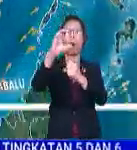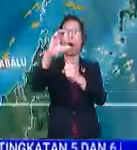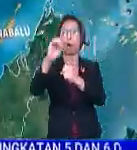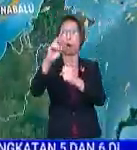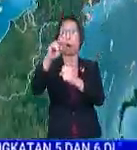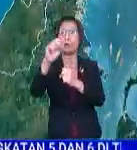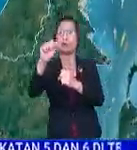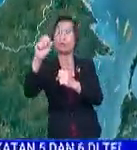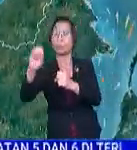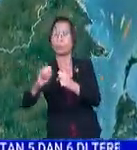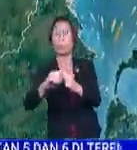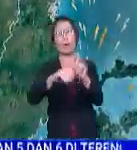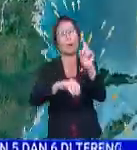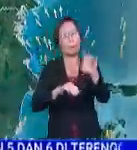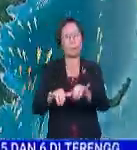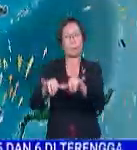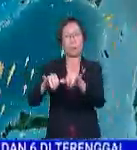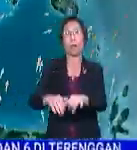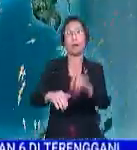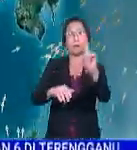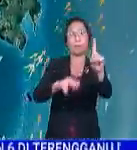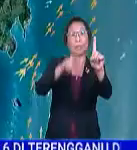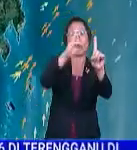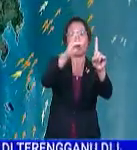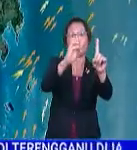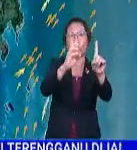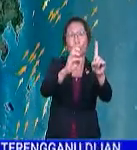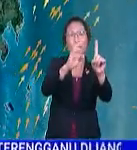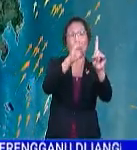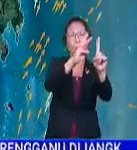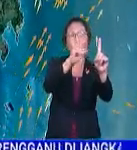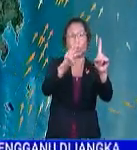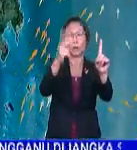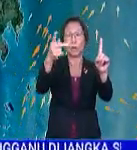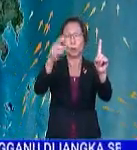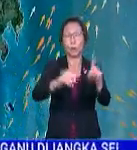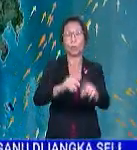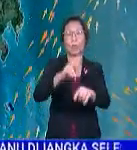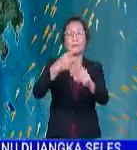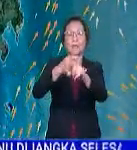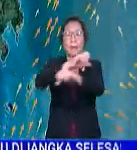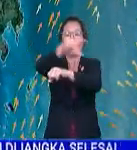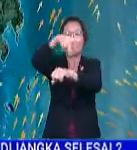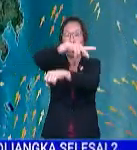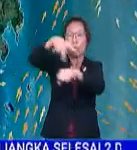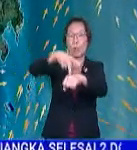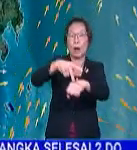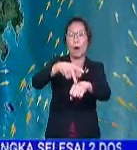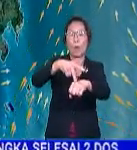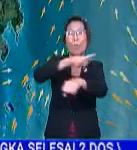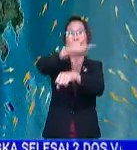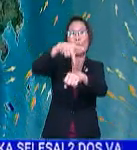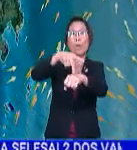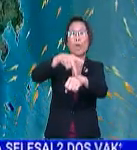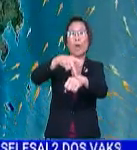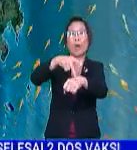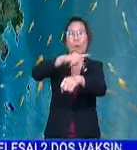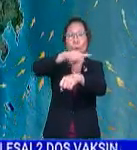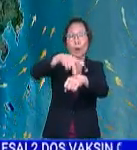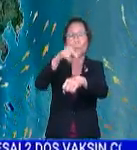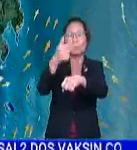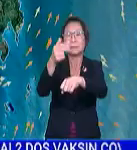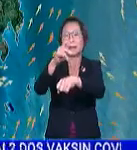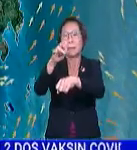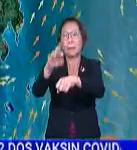berada 162 km daripada arah barat laut Pulau Samar di Filipina dan